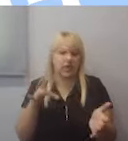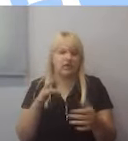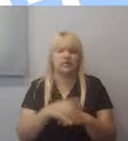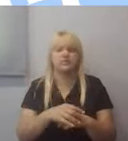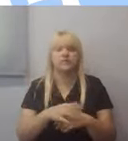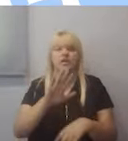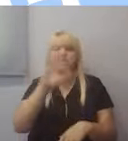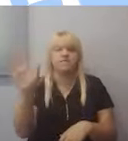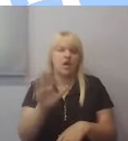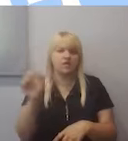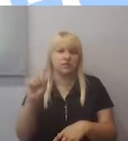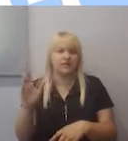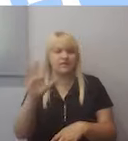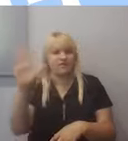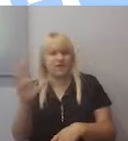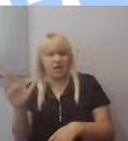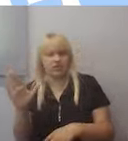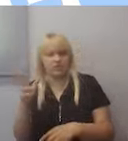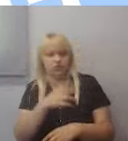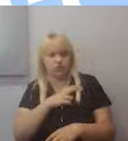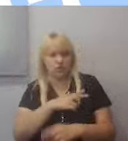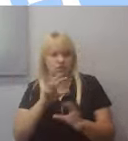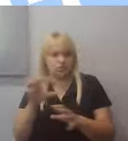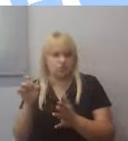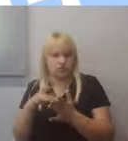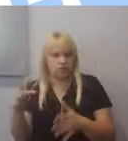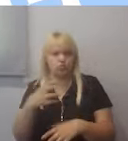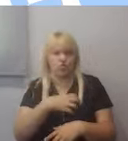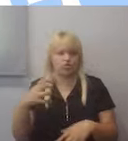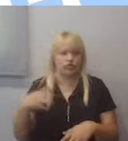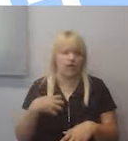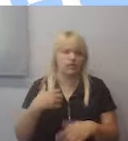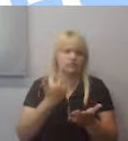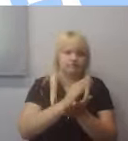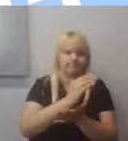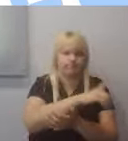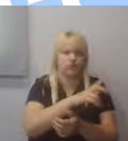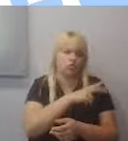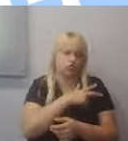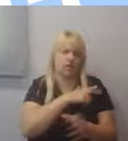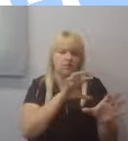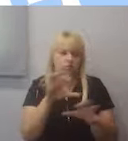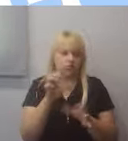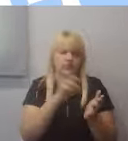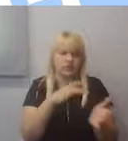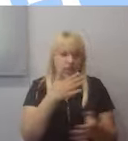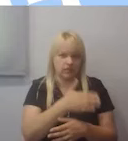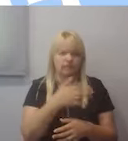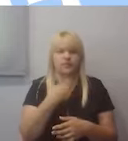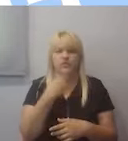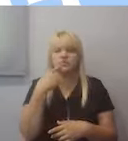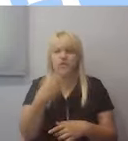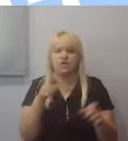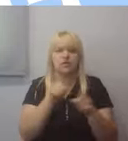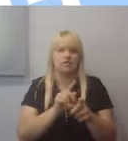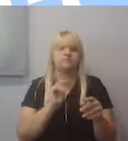sociālās aprūpes centri un pašvaldību sociālās aprūpes centri un jāsaka tā plus vēl arī mūsu